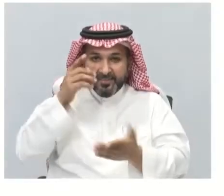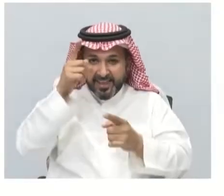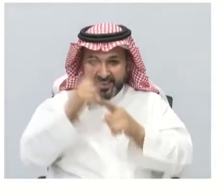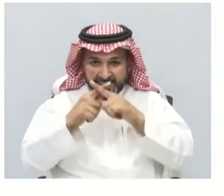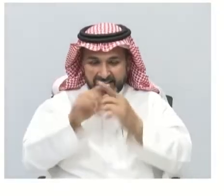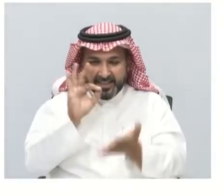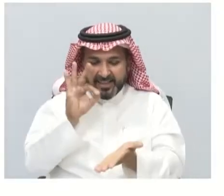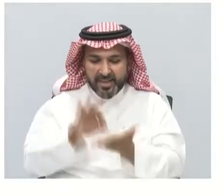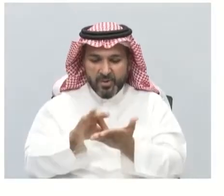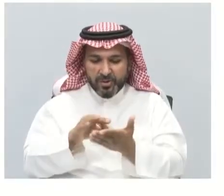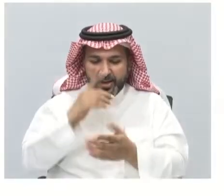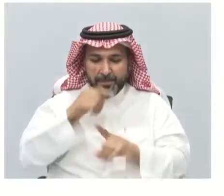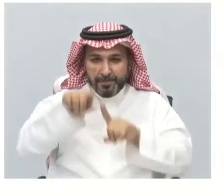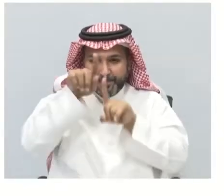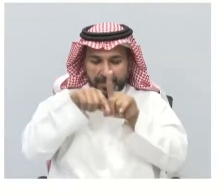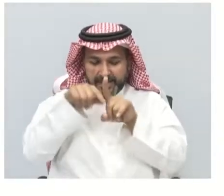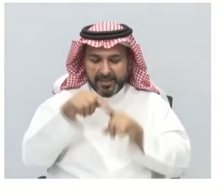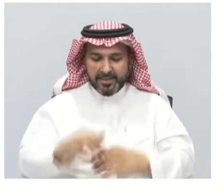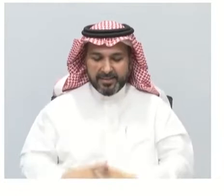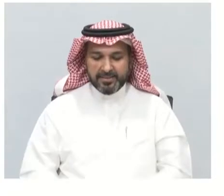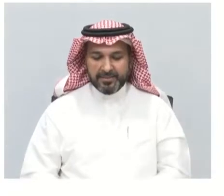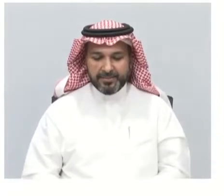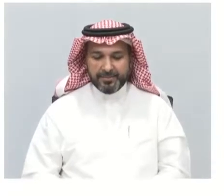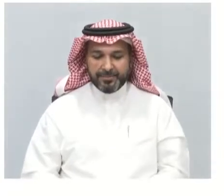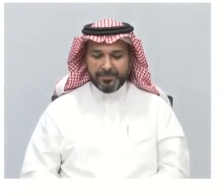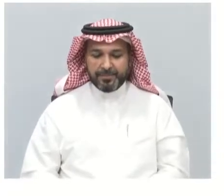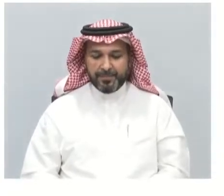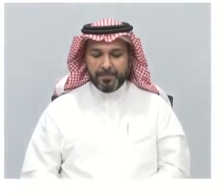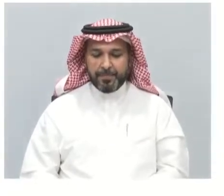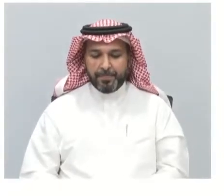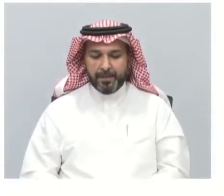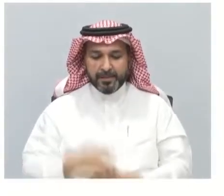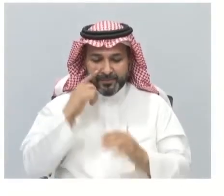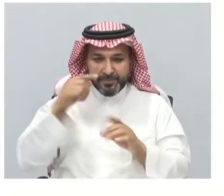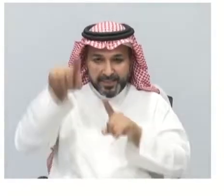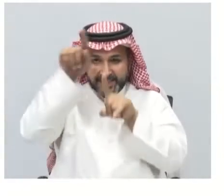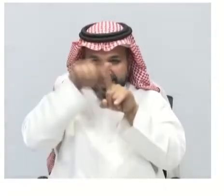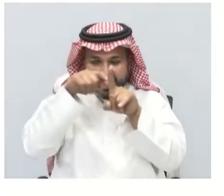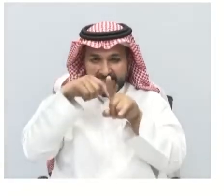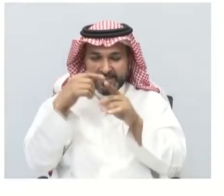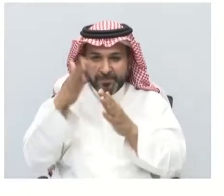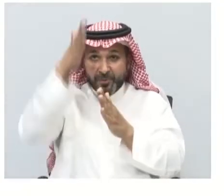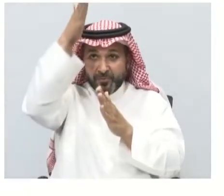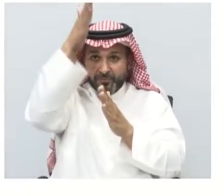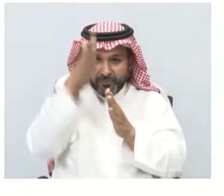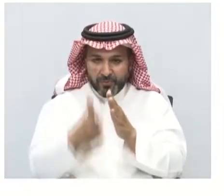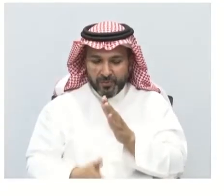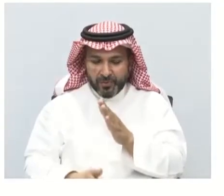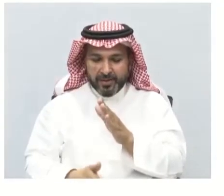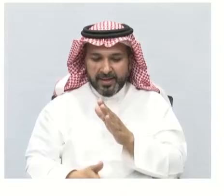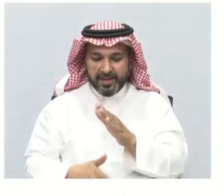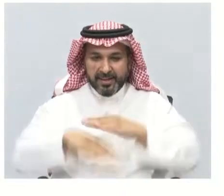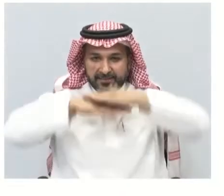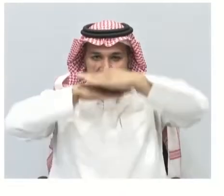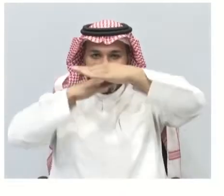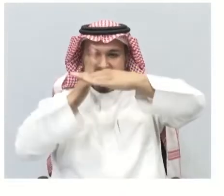المنطقه بعد ذلك بعد ذلك راح يكون عندنا نرسم خط مستقيم واصل بين النقطه ب وبين